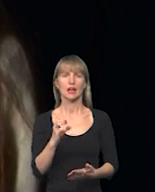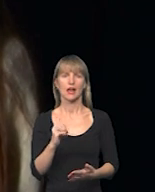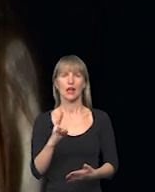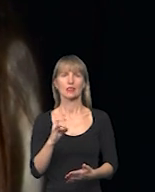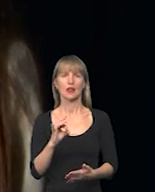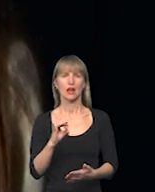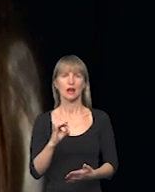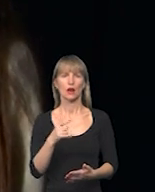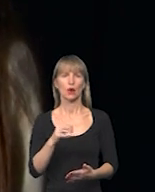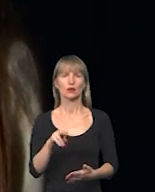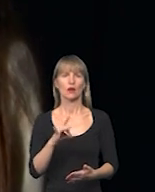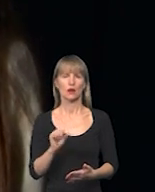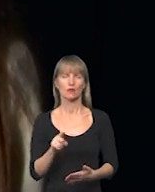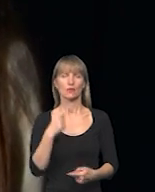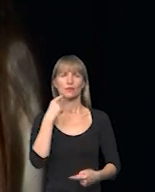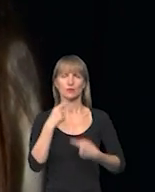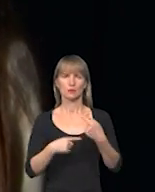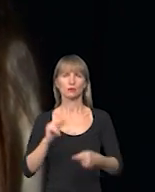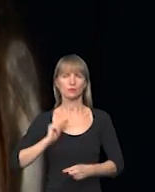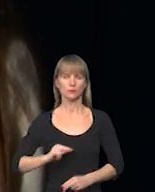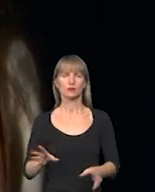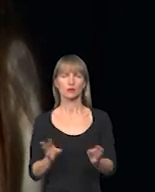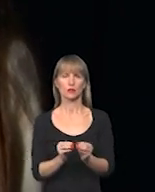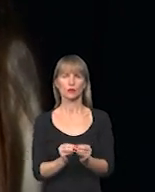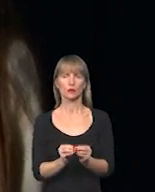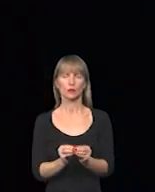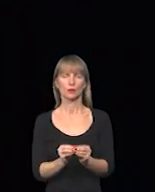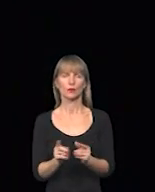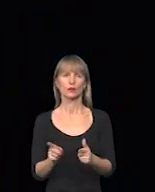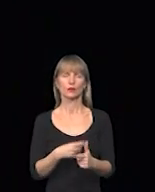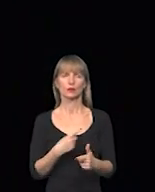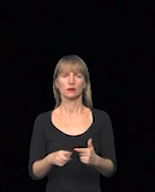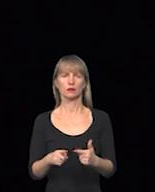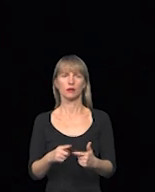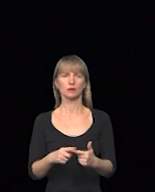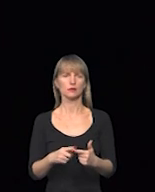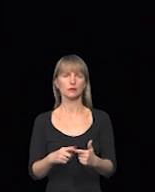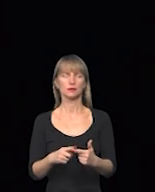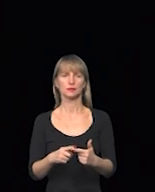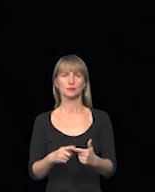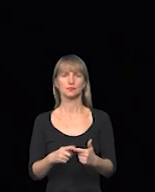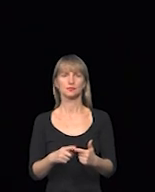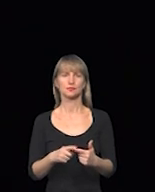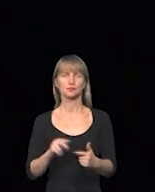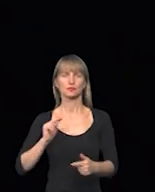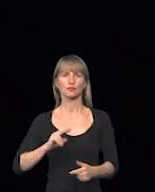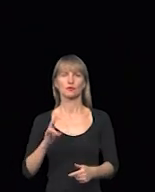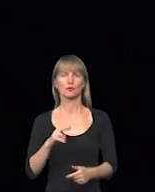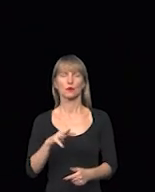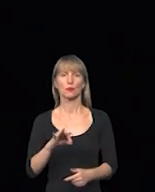Ви постійно працюєте разом, чи взагалі робота над муралами – це